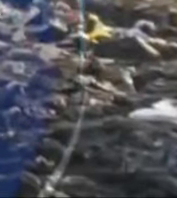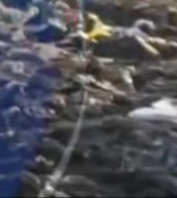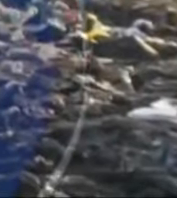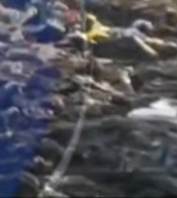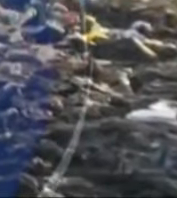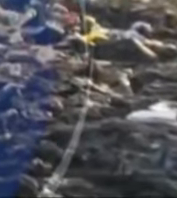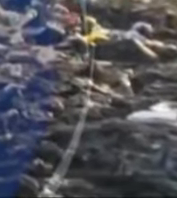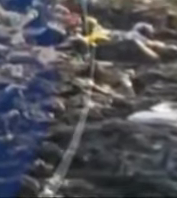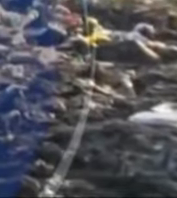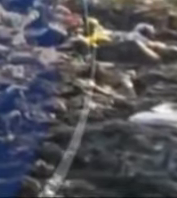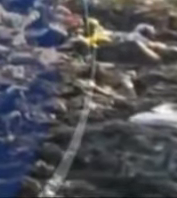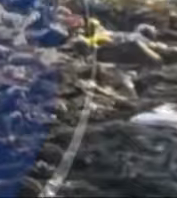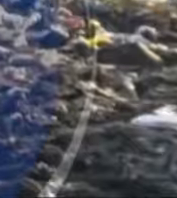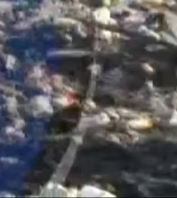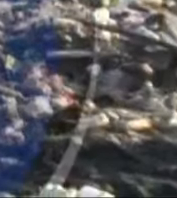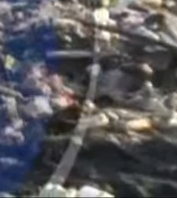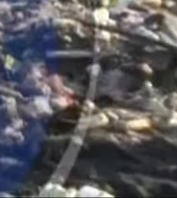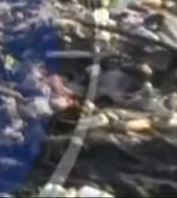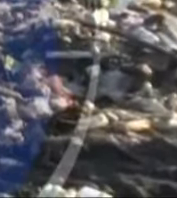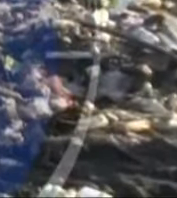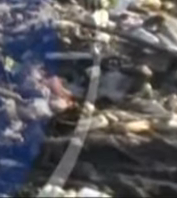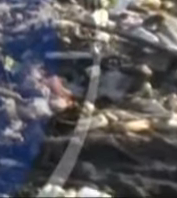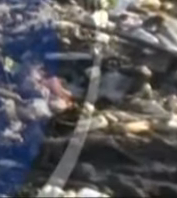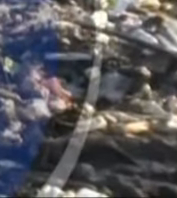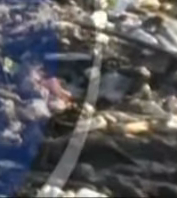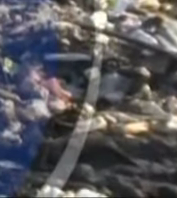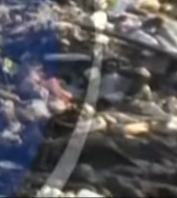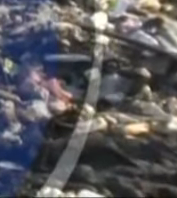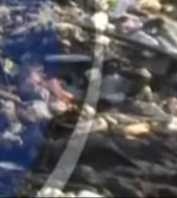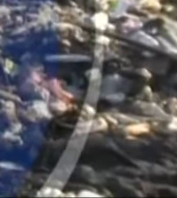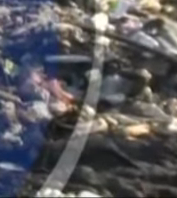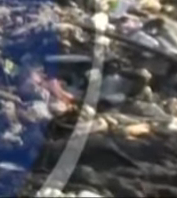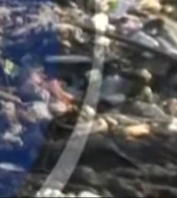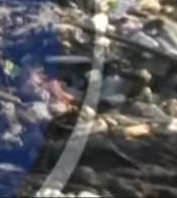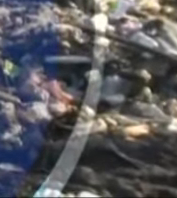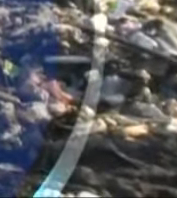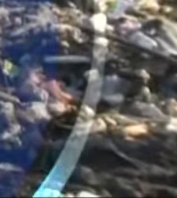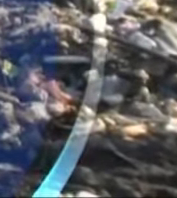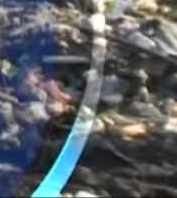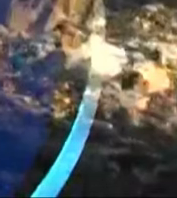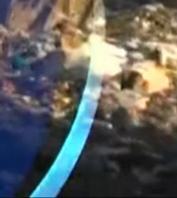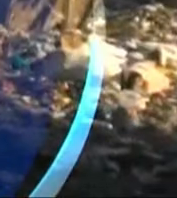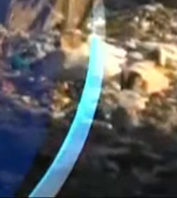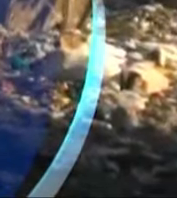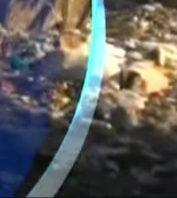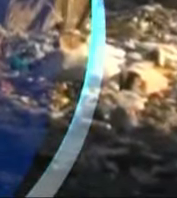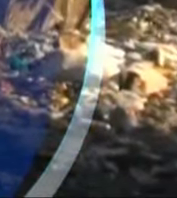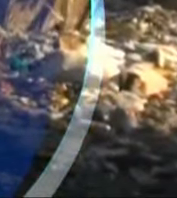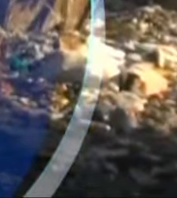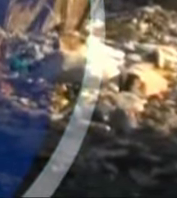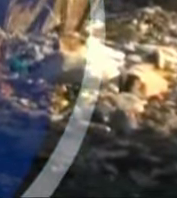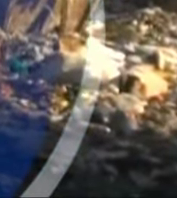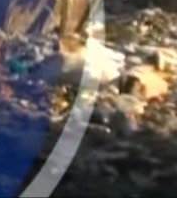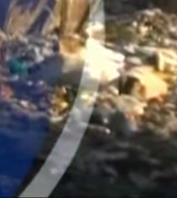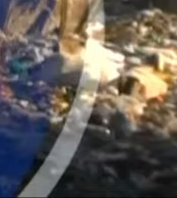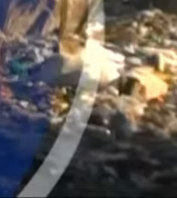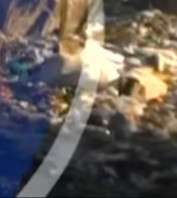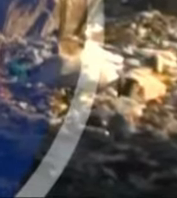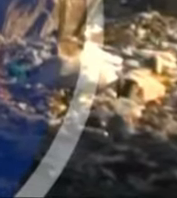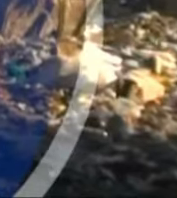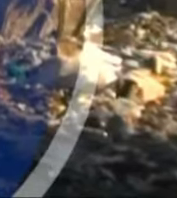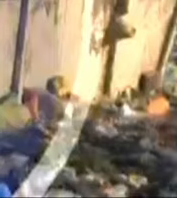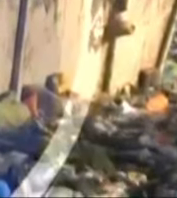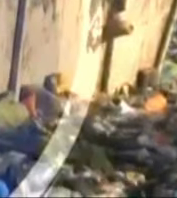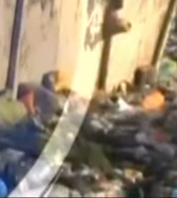envahies. Cette route dans son tronçon compris entre Yolo Medical Capella. Les manques d'évacuation des poubelles publiques qui ont débordé est à la base de